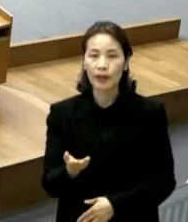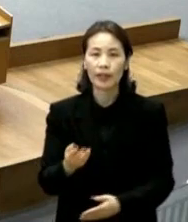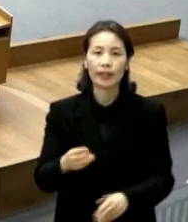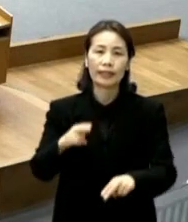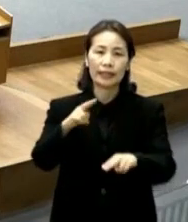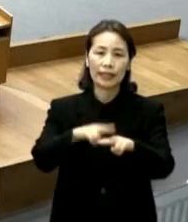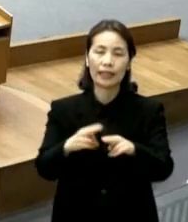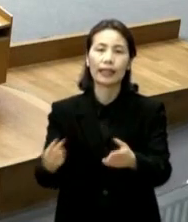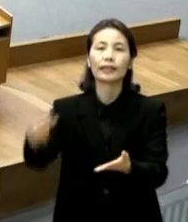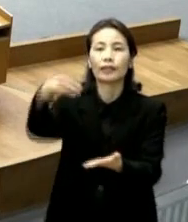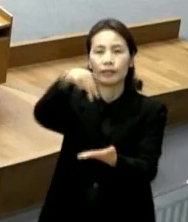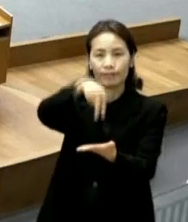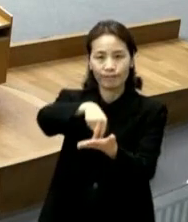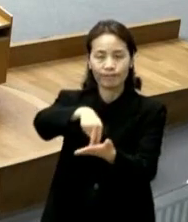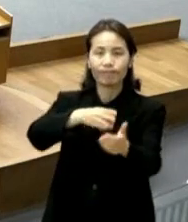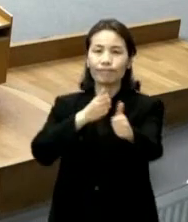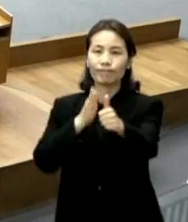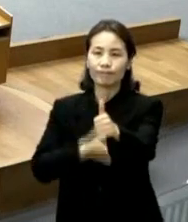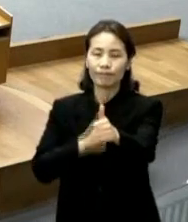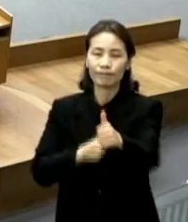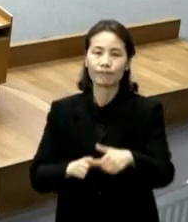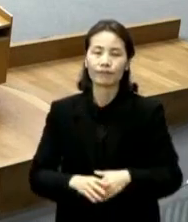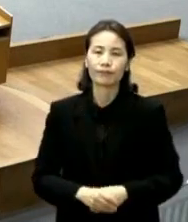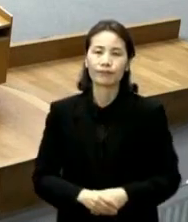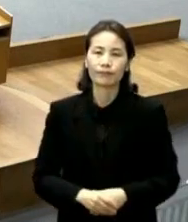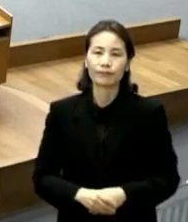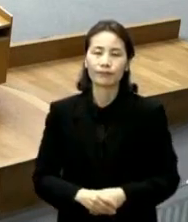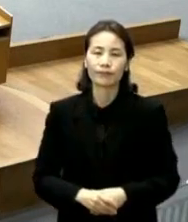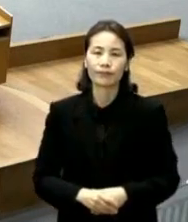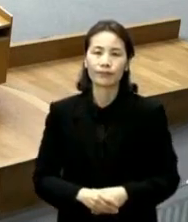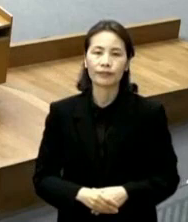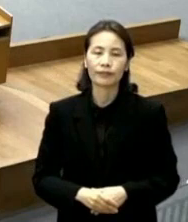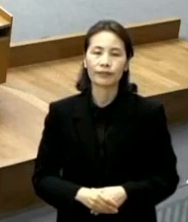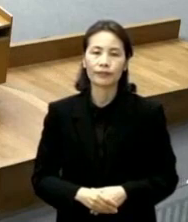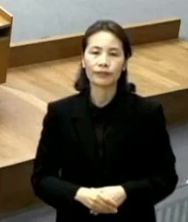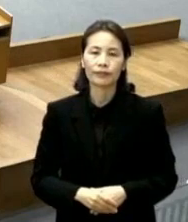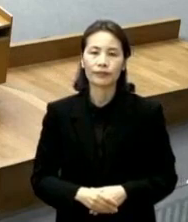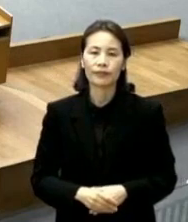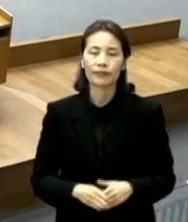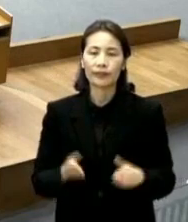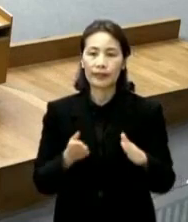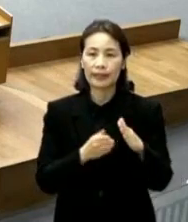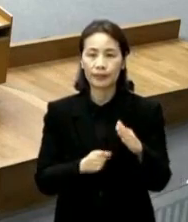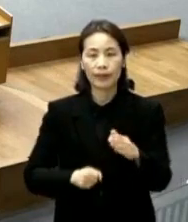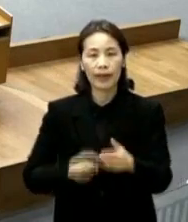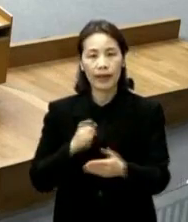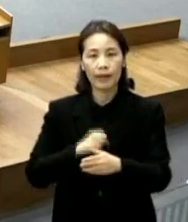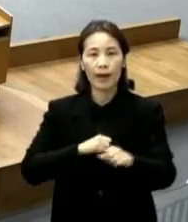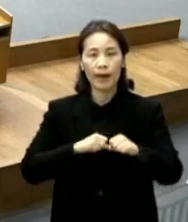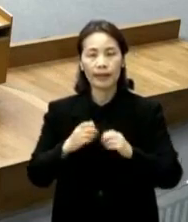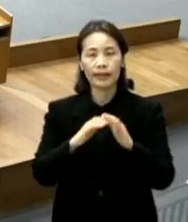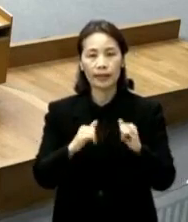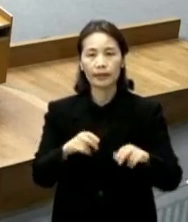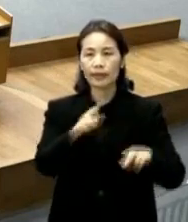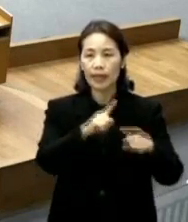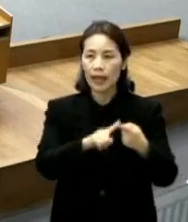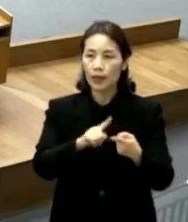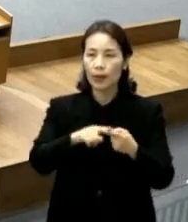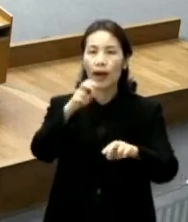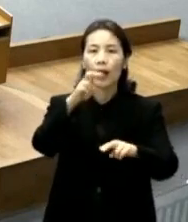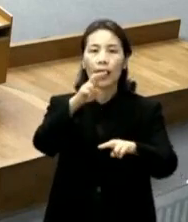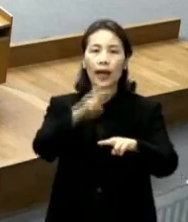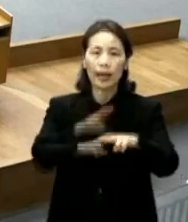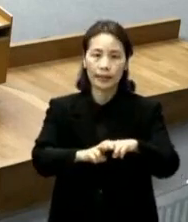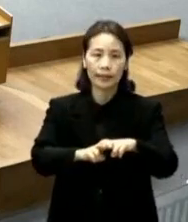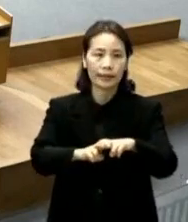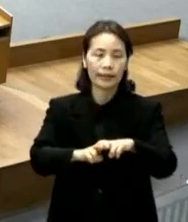자리에서 일어나 주시기 바랍니다. 집행부 공직자분들은 그대로 자리에 앉아 계시겠습니다.